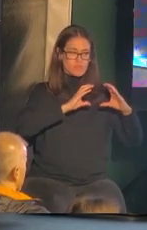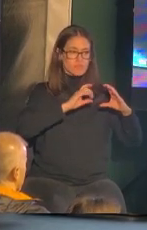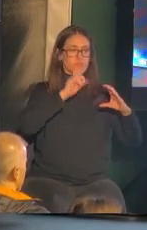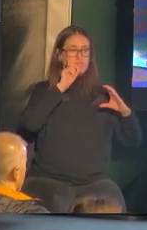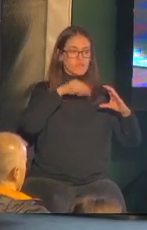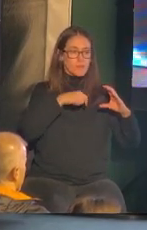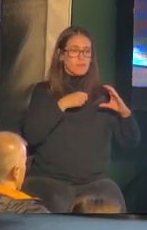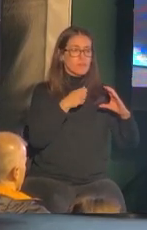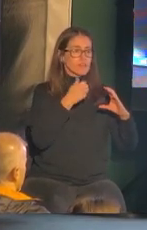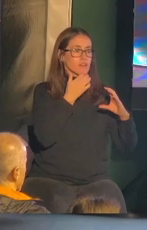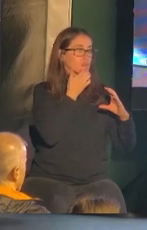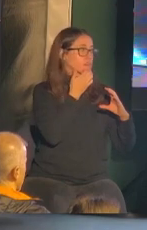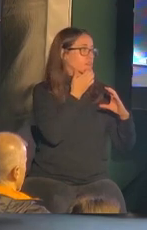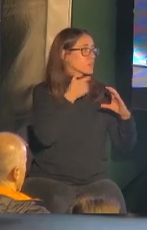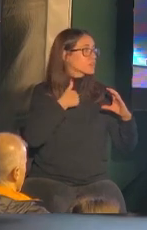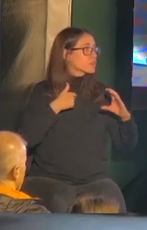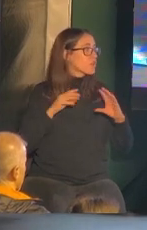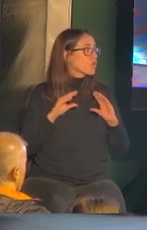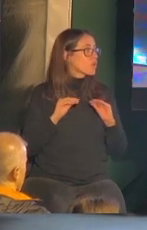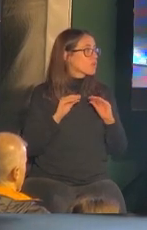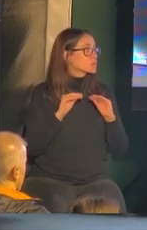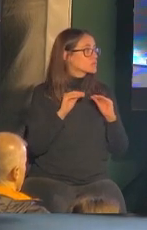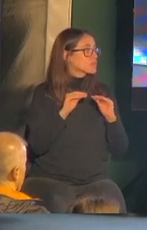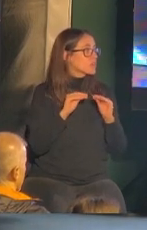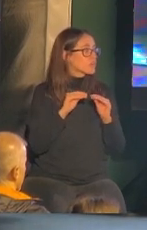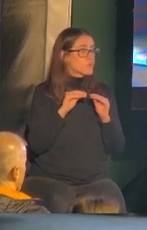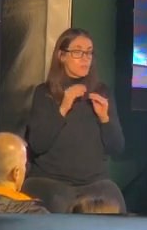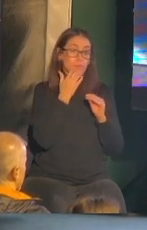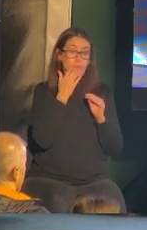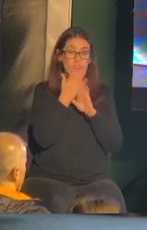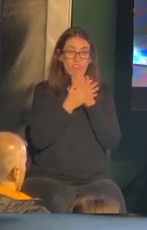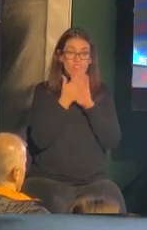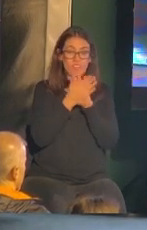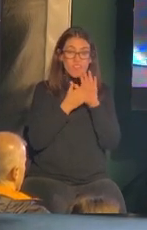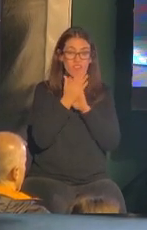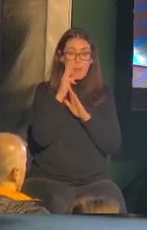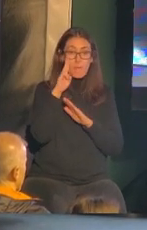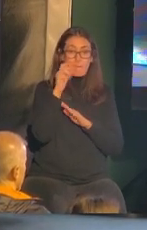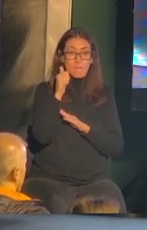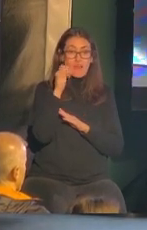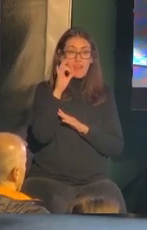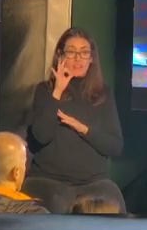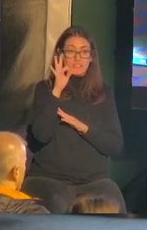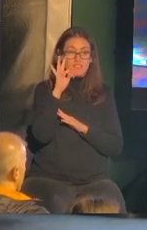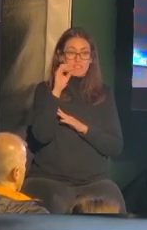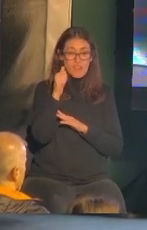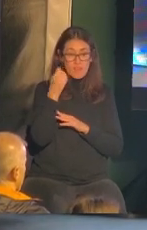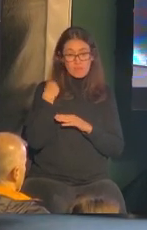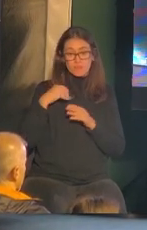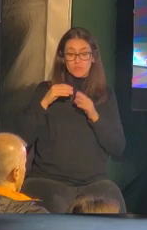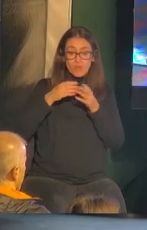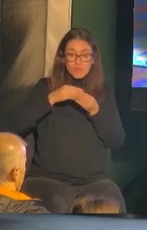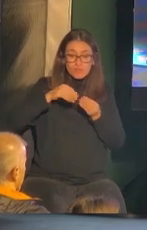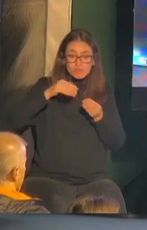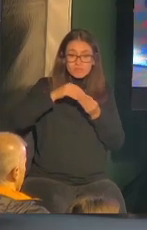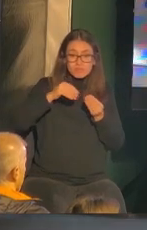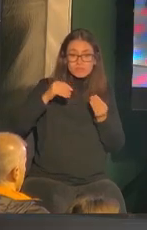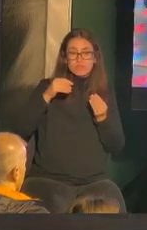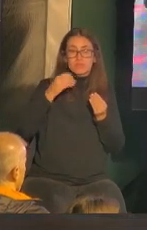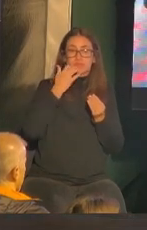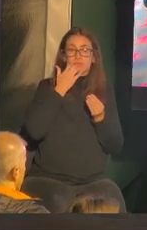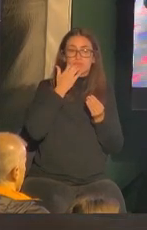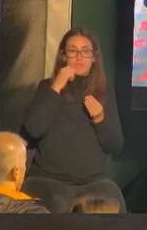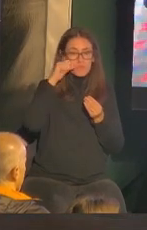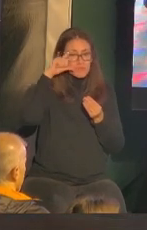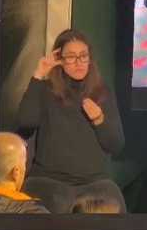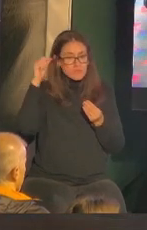que és una ametlla torrada. Quan us diuen pasta, per si no sabeu el que és, una pasta de fruit sec, de cacauet, d'ametlla,